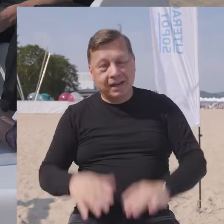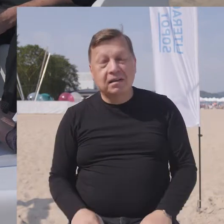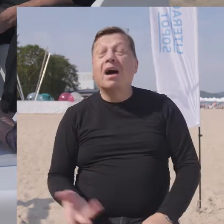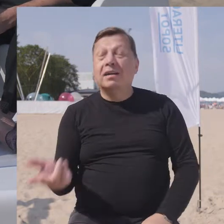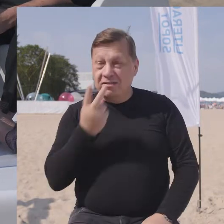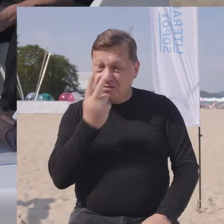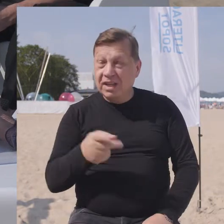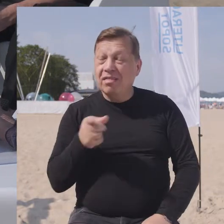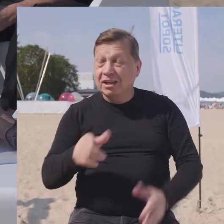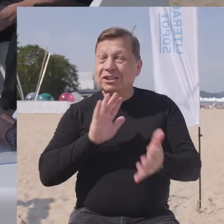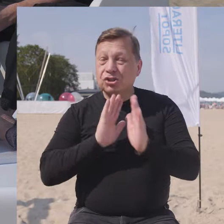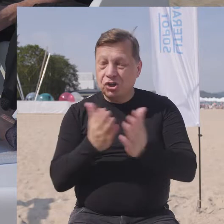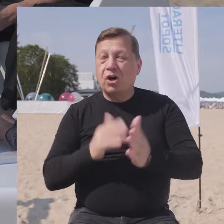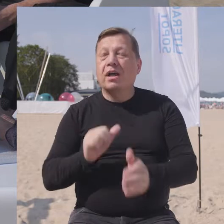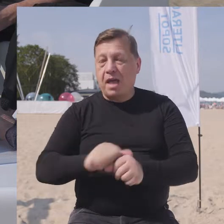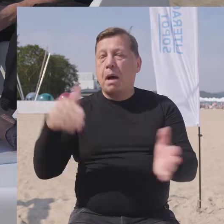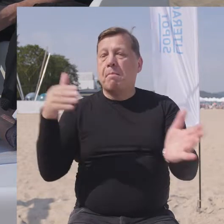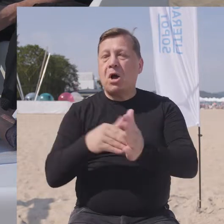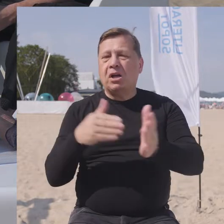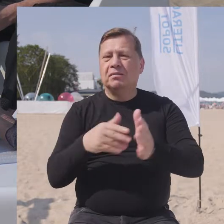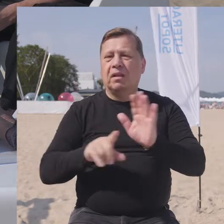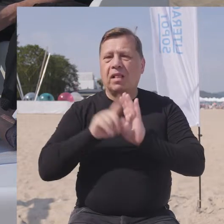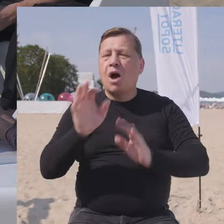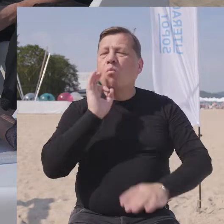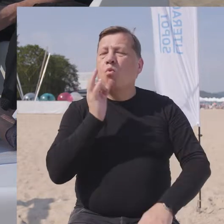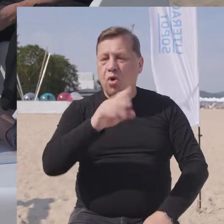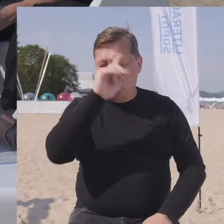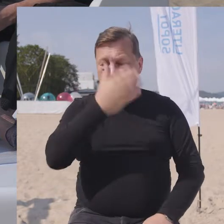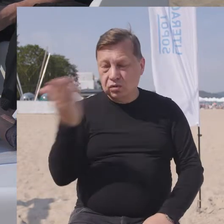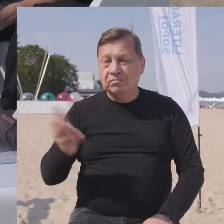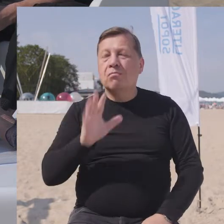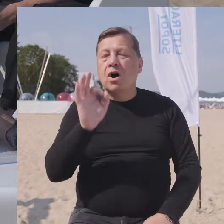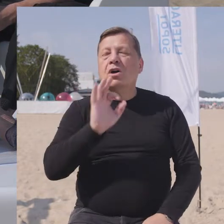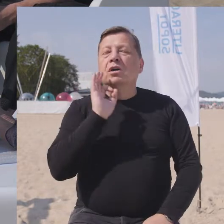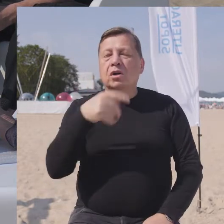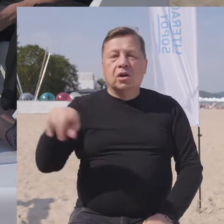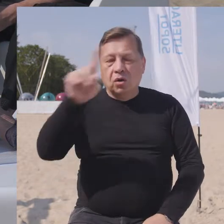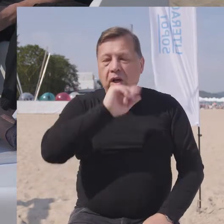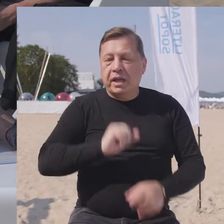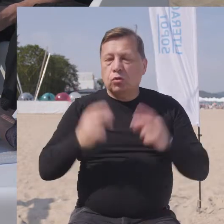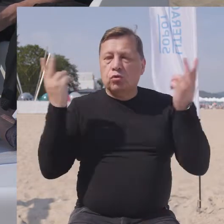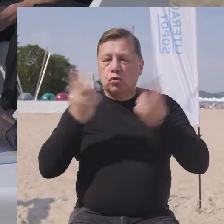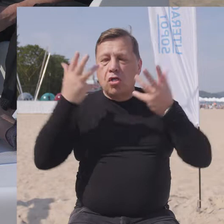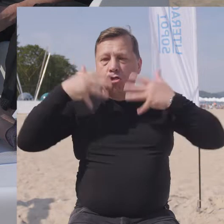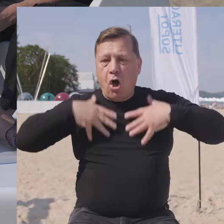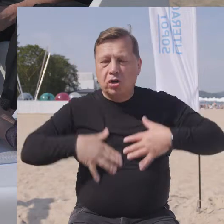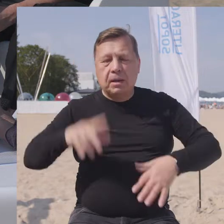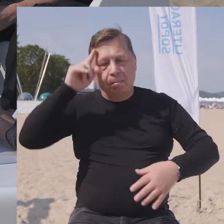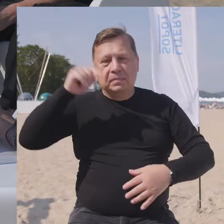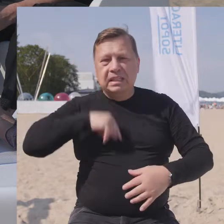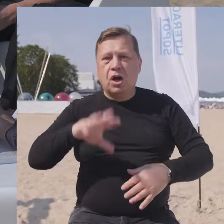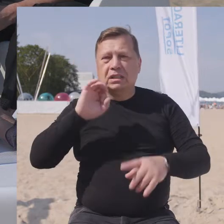potrzebne, zwłaszcza młodym osobom, które szukają swojej tożsamości psychoseksualnej, że mogą wreszcie